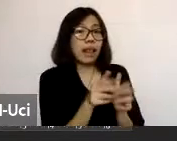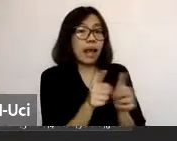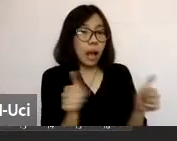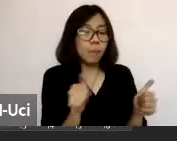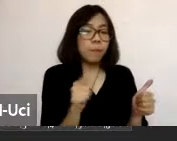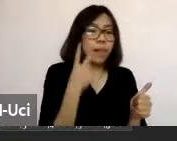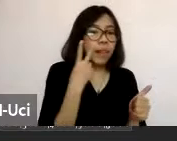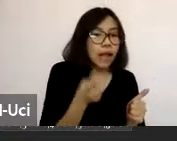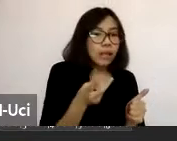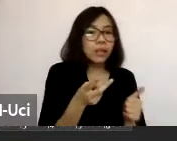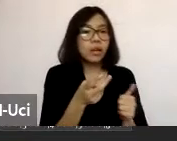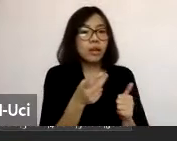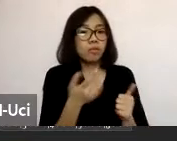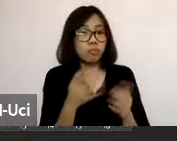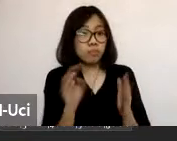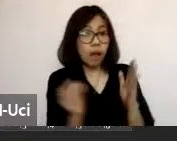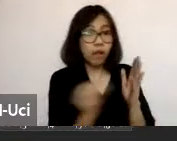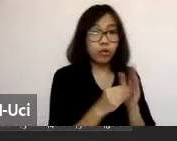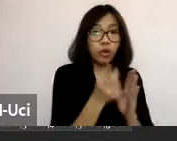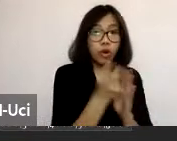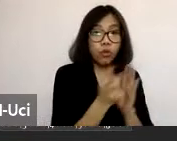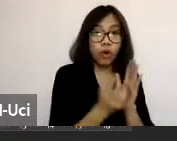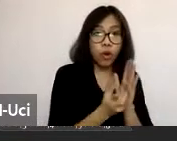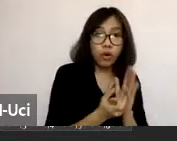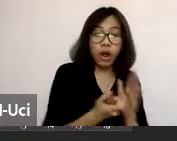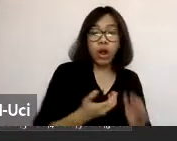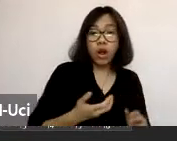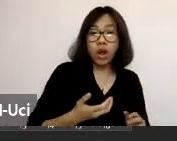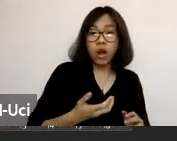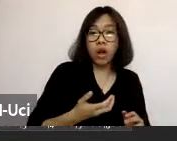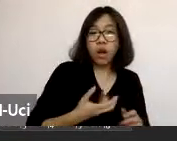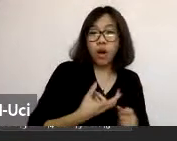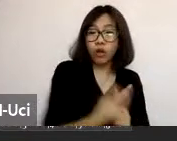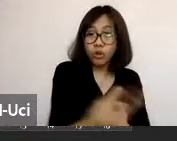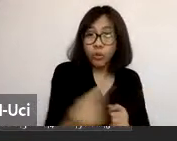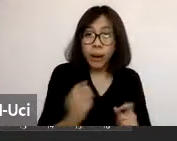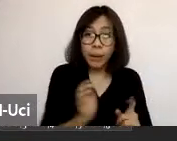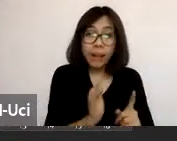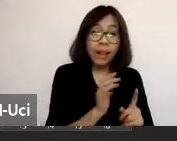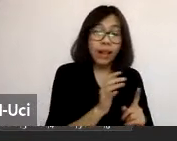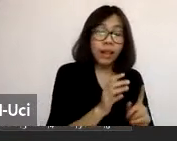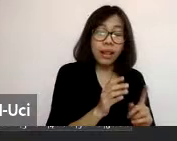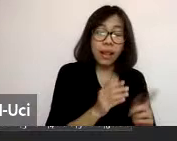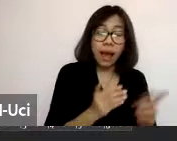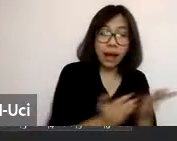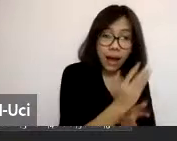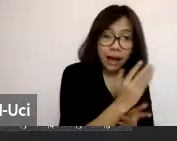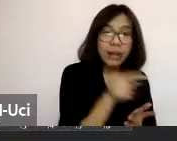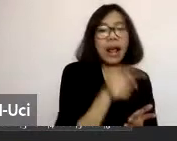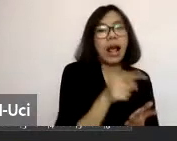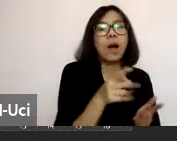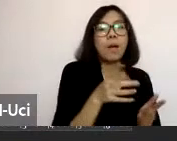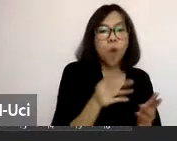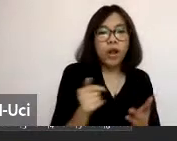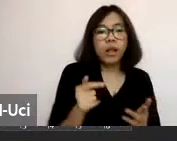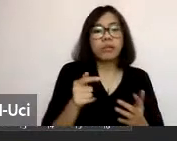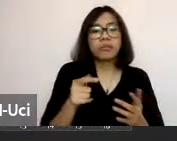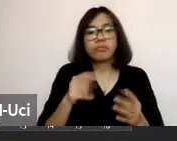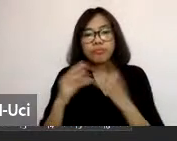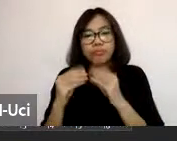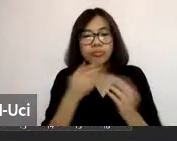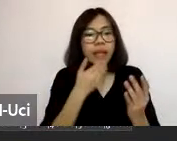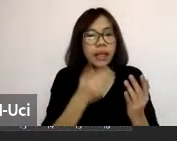undang-undang perlindungan konsumen itu kita bisa proses kemudian dilakukan klarifikasi ataupun nanti mediasi